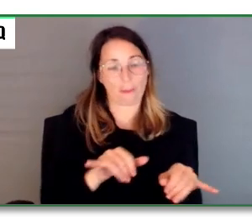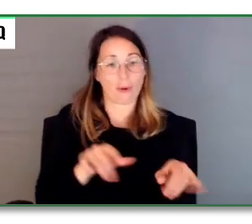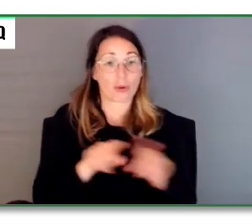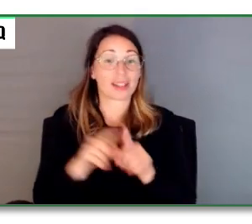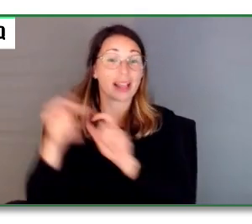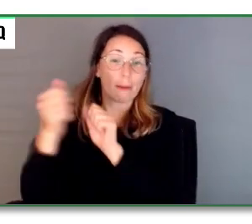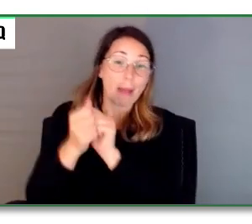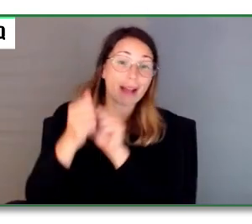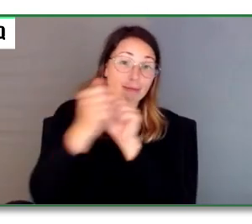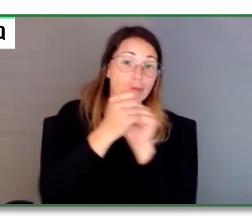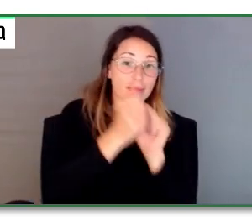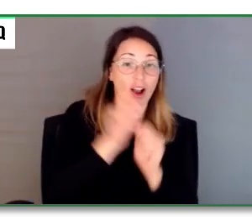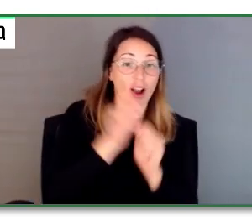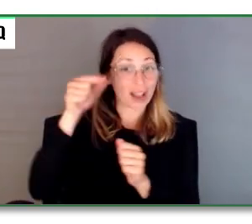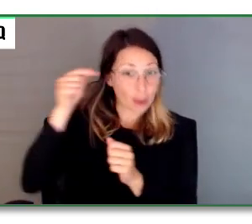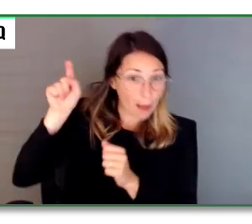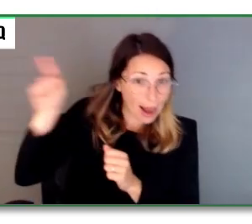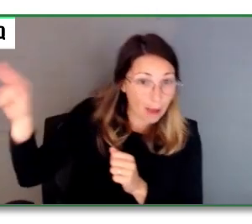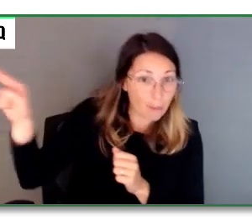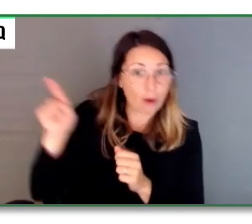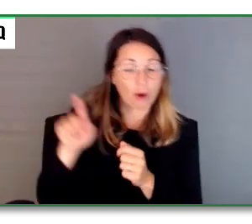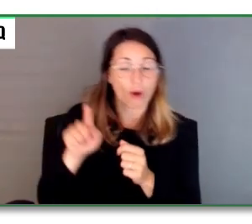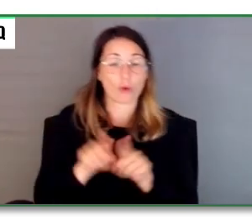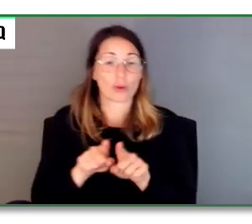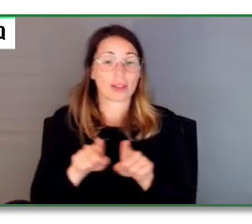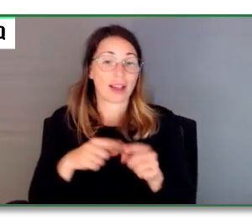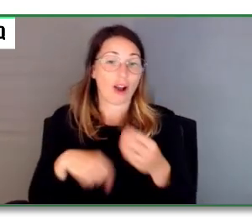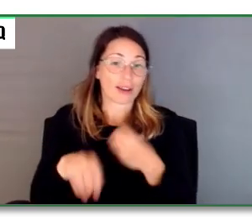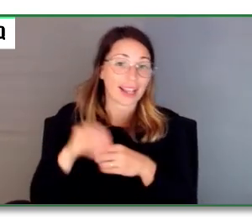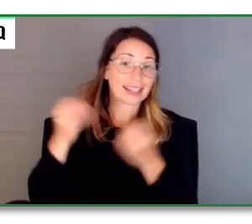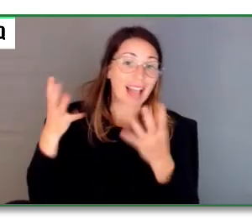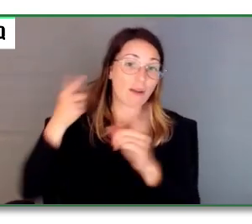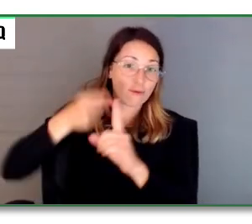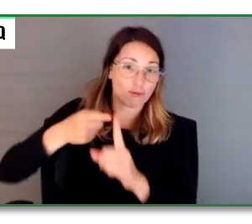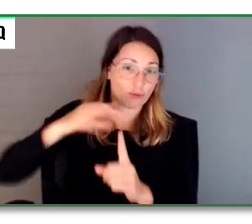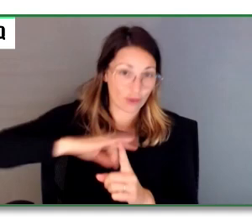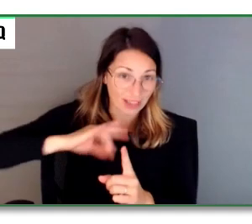les organismes sans but lucratif pour gérer les